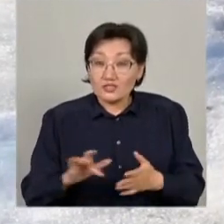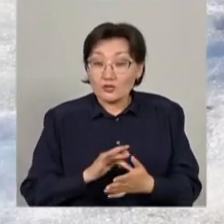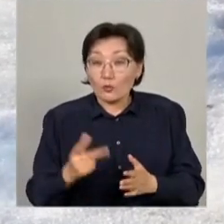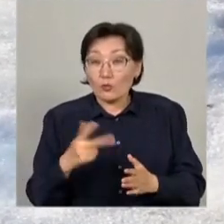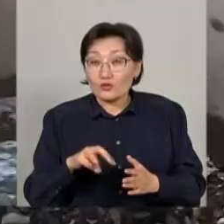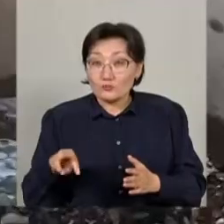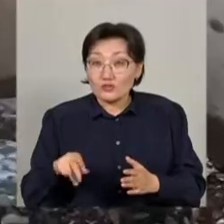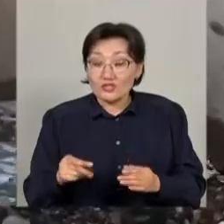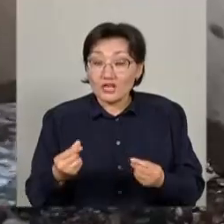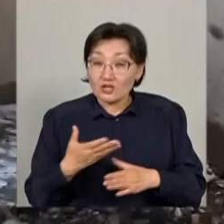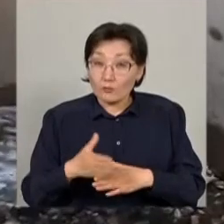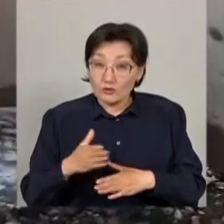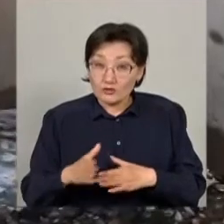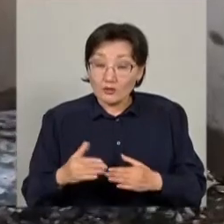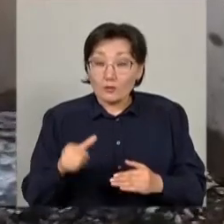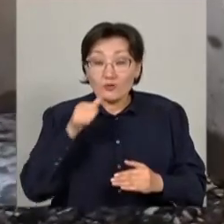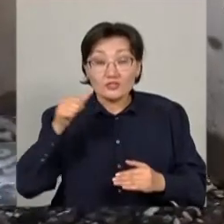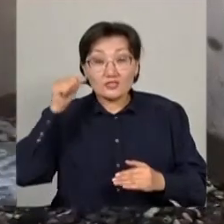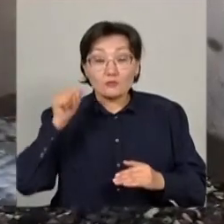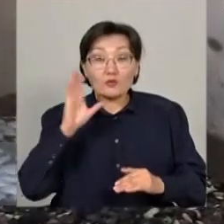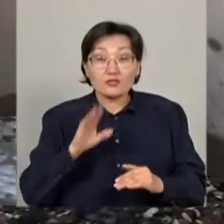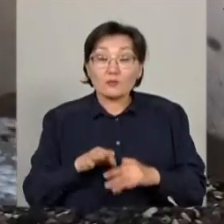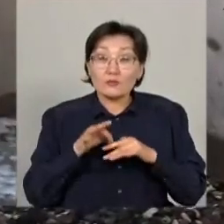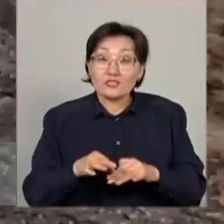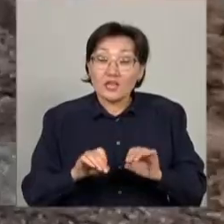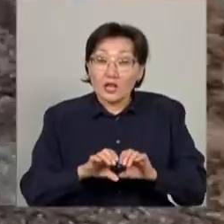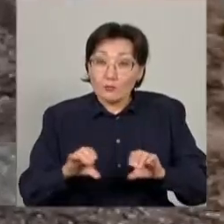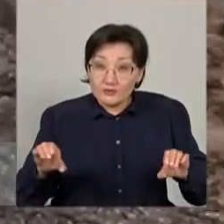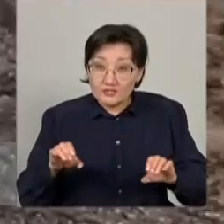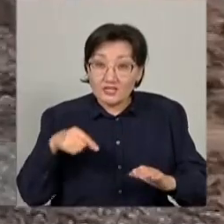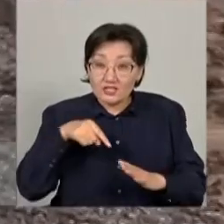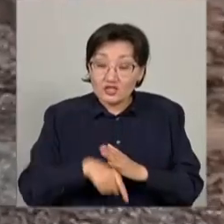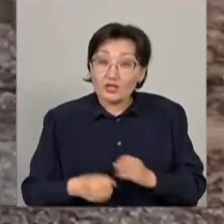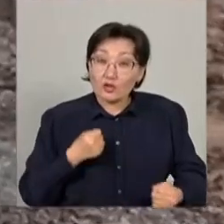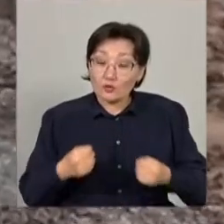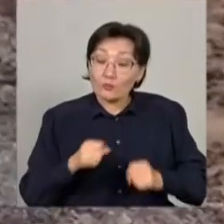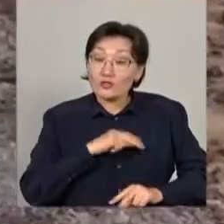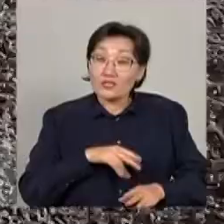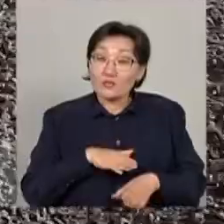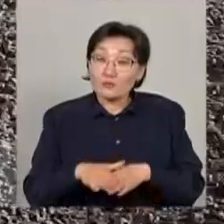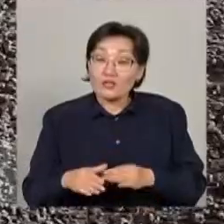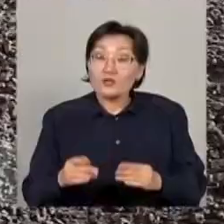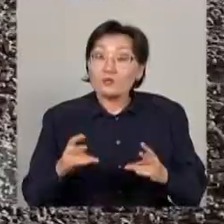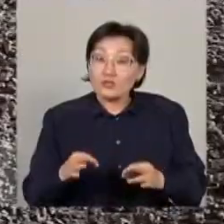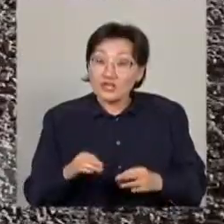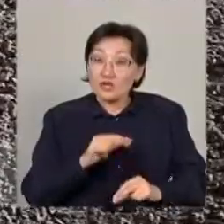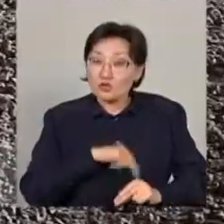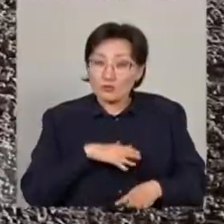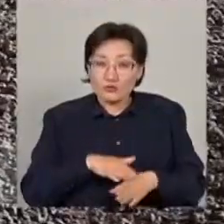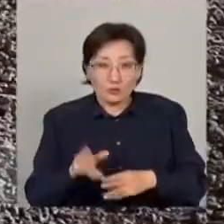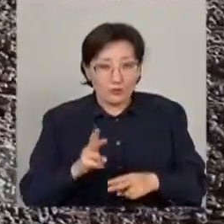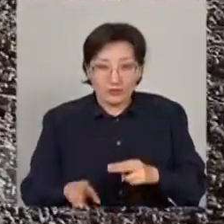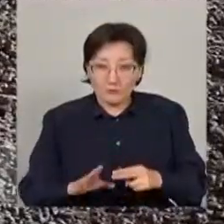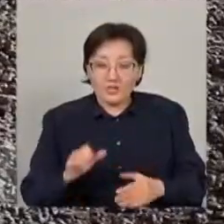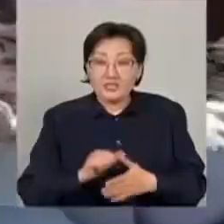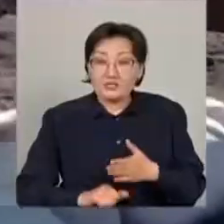миллион теңгеден астам қаржы бөлінді. Өткен жылы су өткізгіш құбыр орнатылып, жерді нығайту жұмыстары атқарылды. Алайда жұмыс толық орындалмаған.